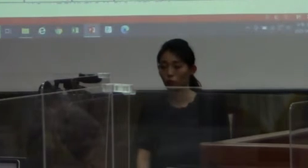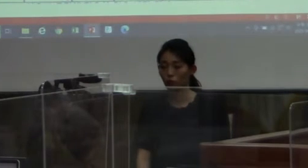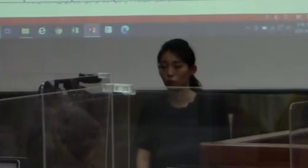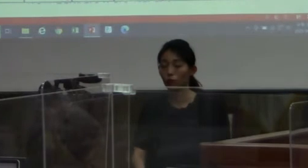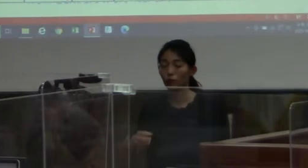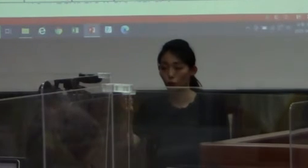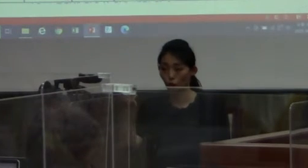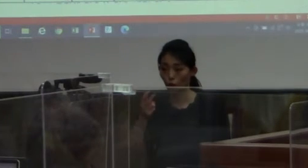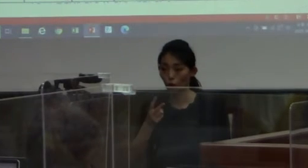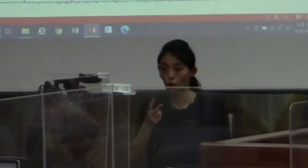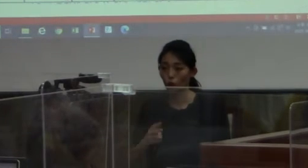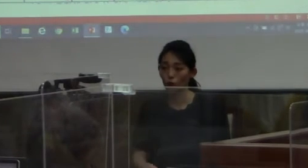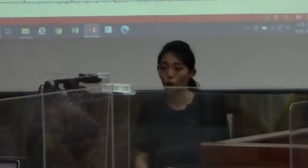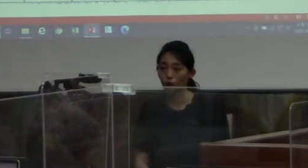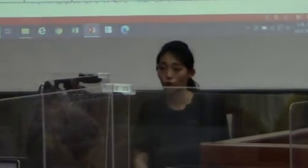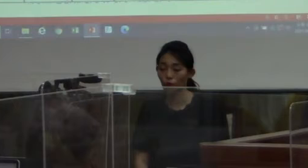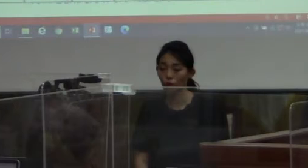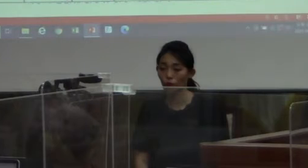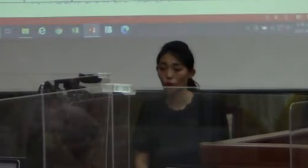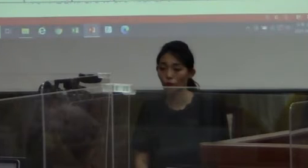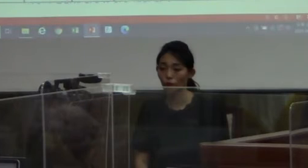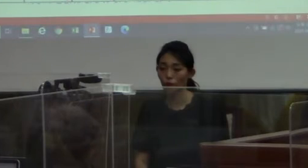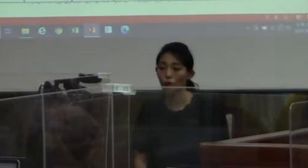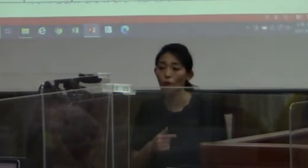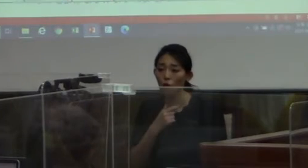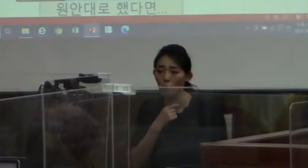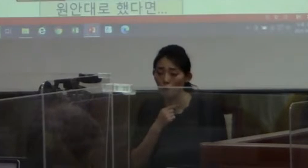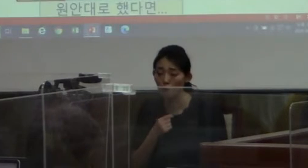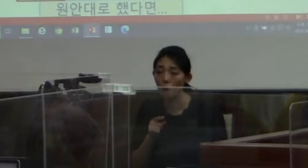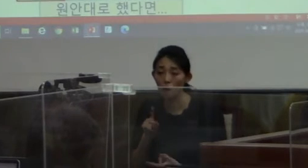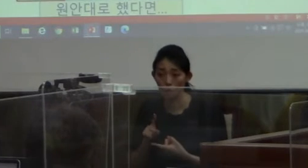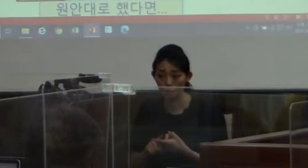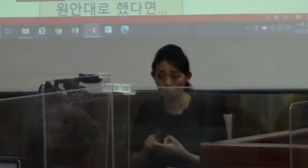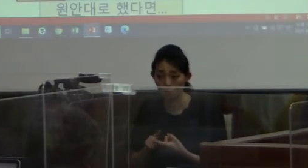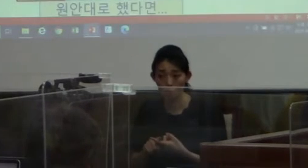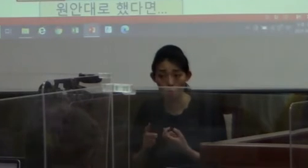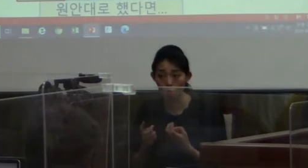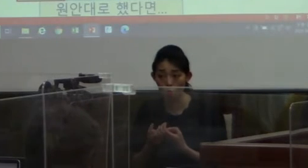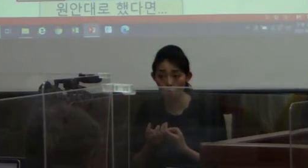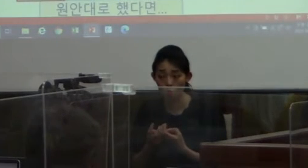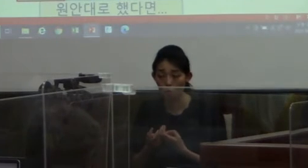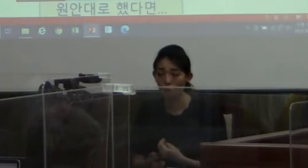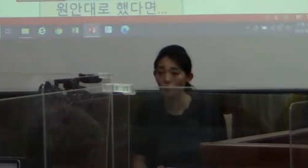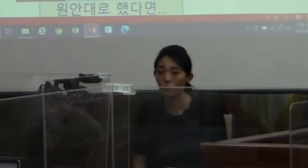그리고 원한대로 했다면 그럼 어찌 되느냐?